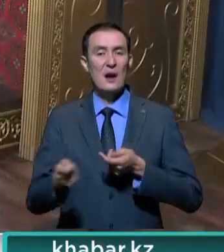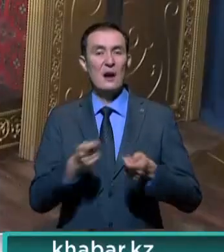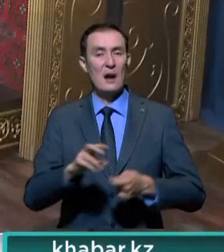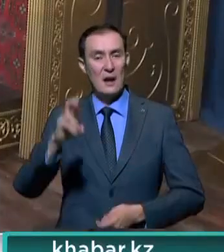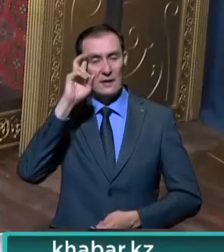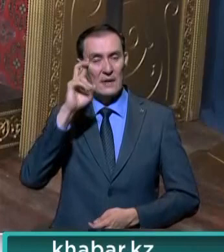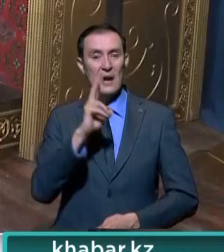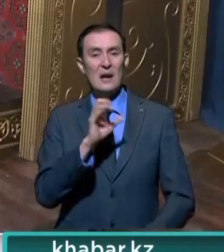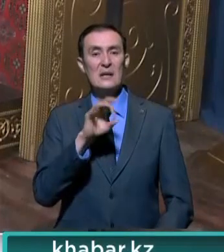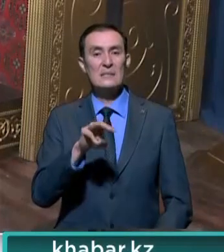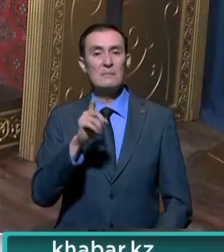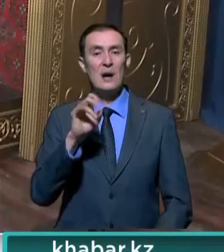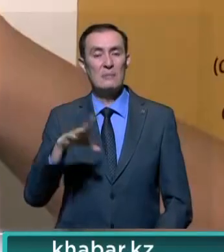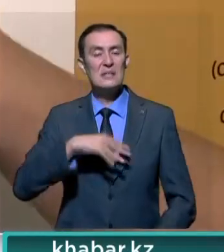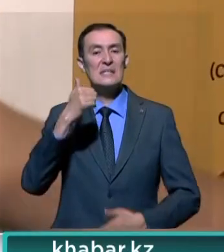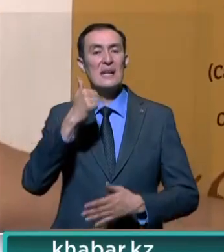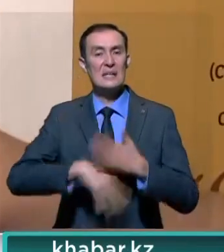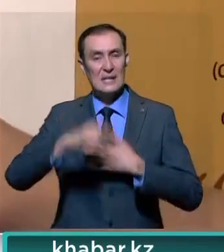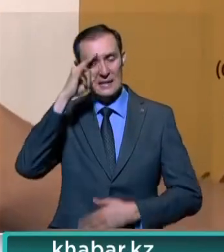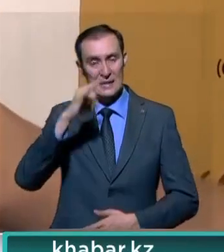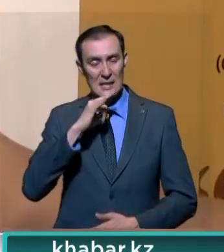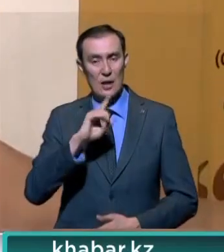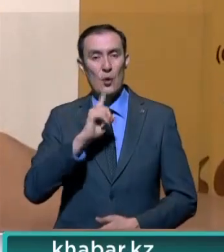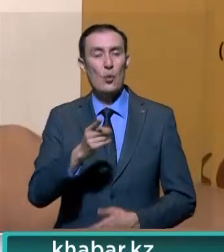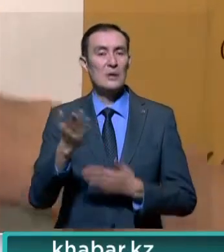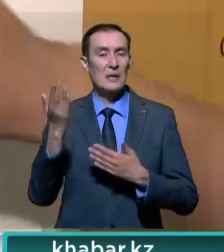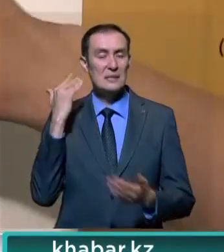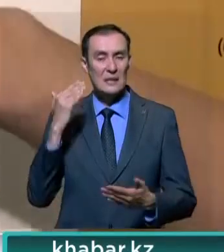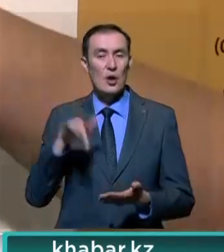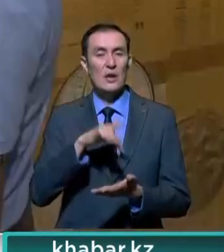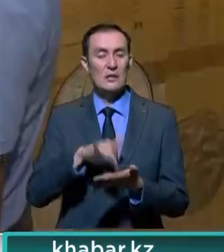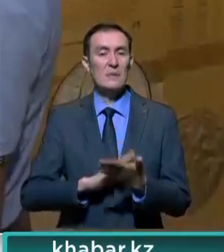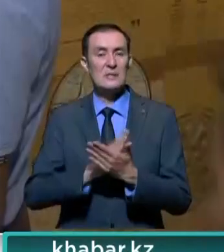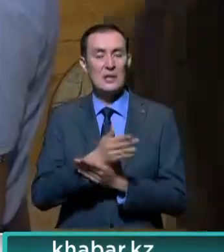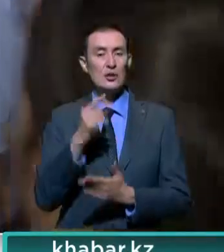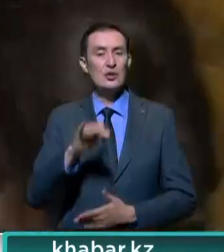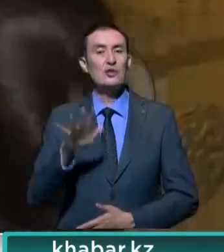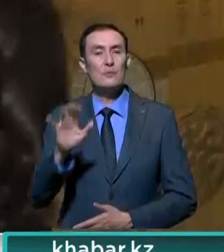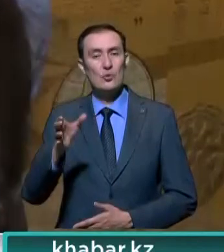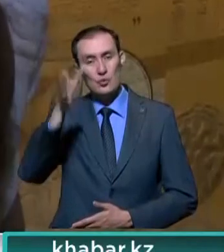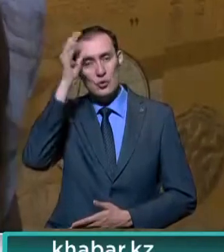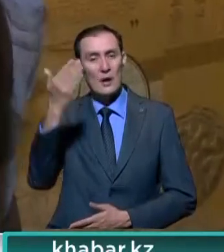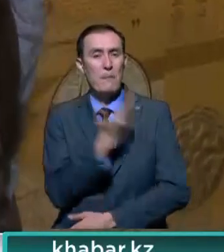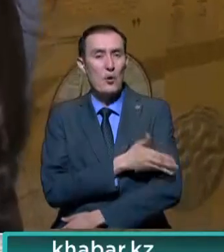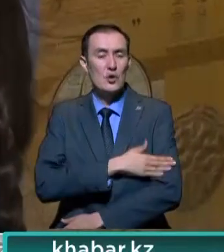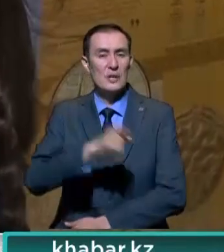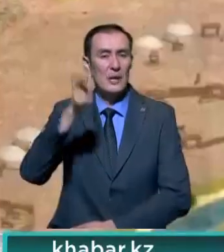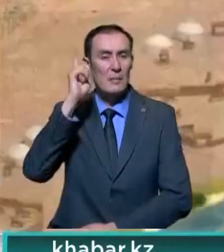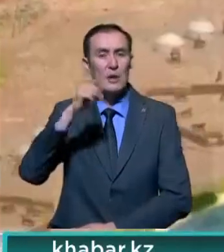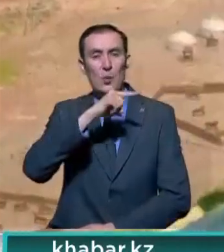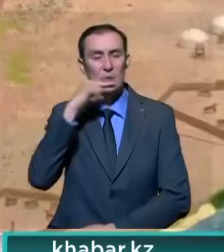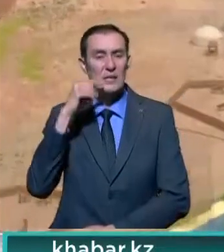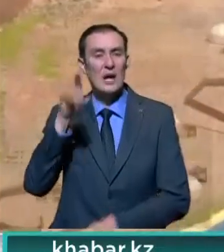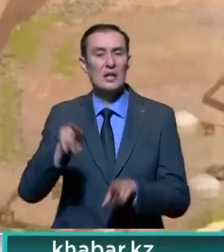При Касымхане город стал столицей Казахстана. Год назад древнее городище посетили 1500 ученых из Польши, Германии, России